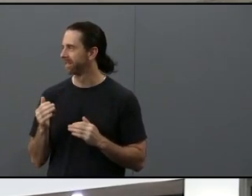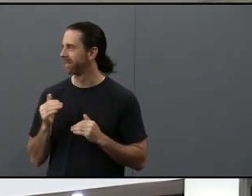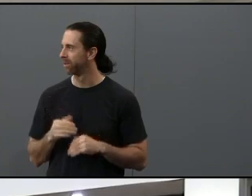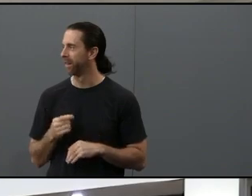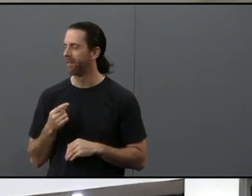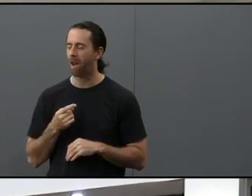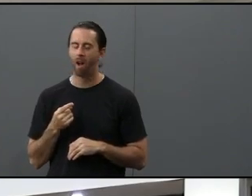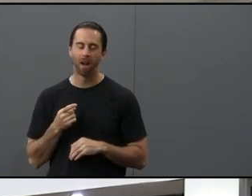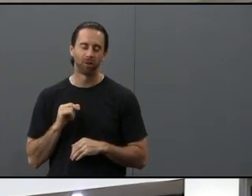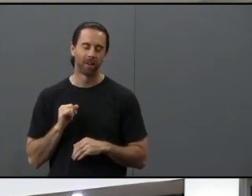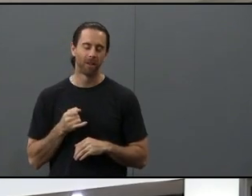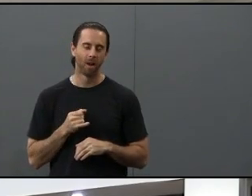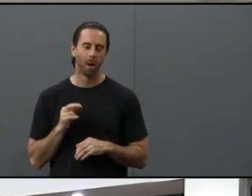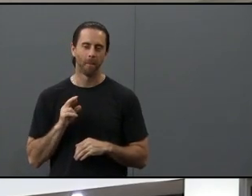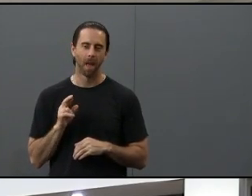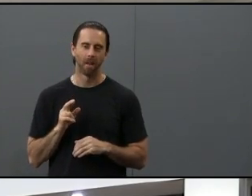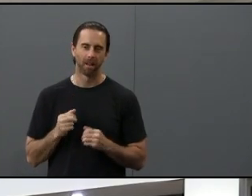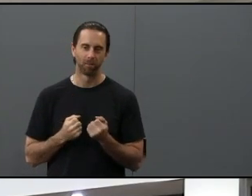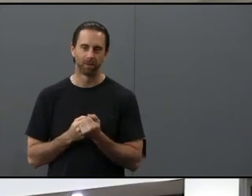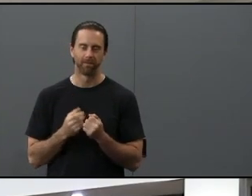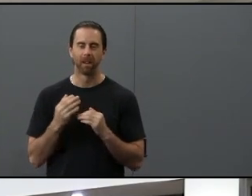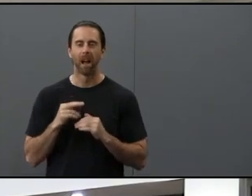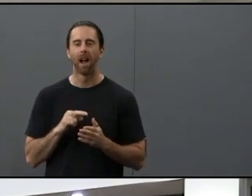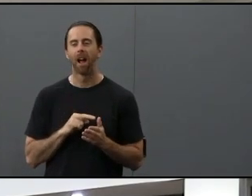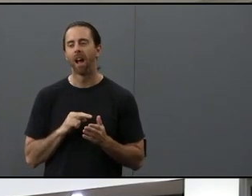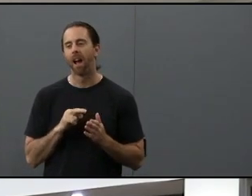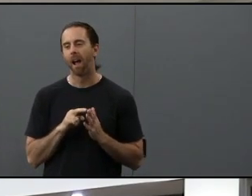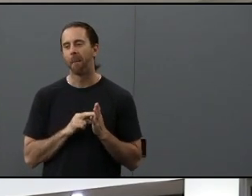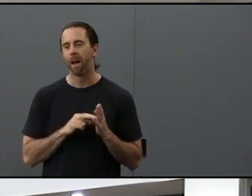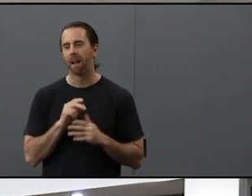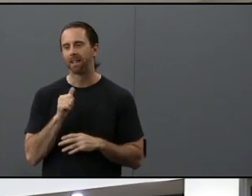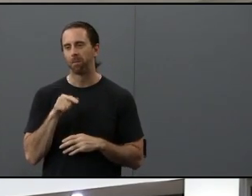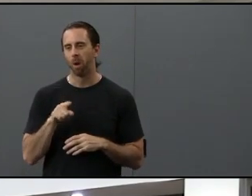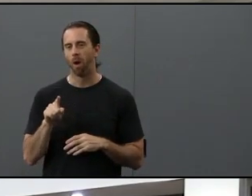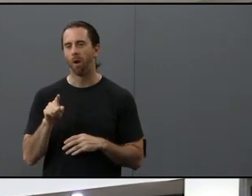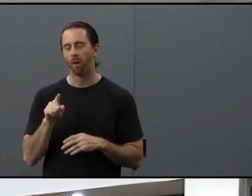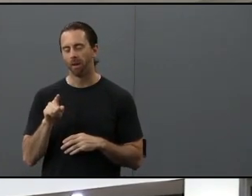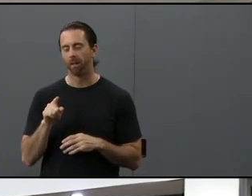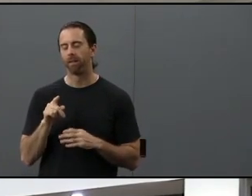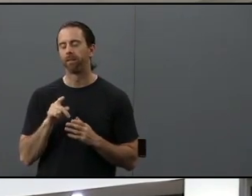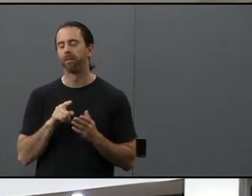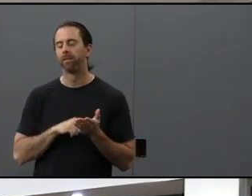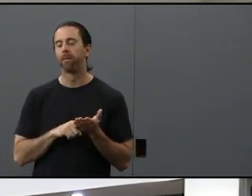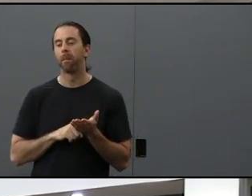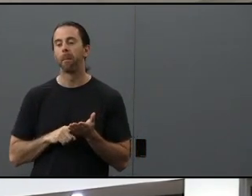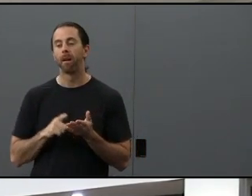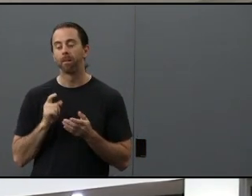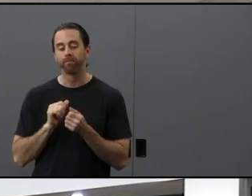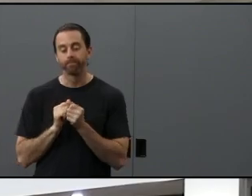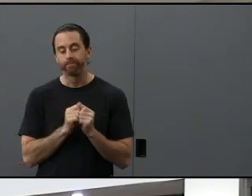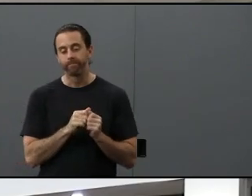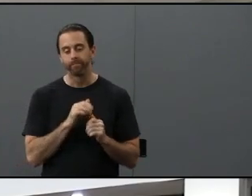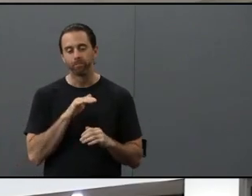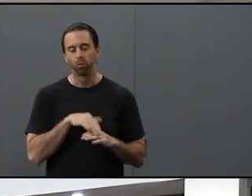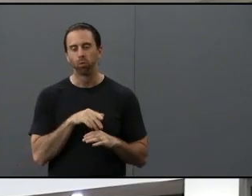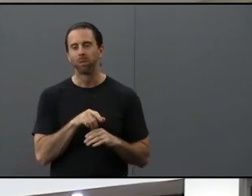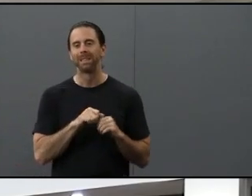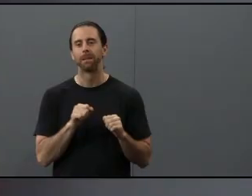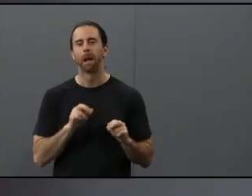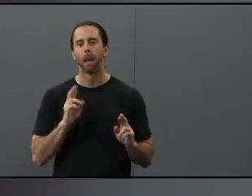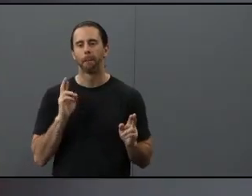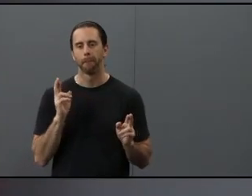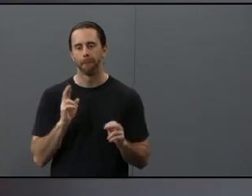fobierge appuie merci on tombe dans les règlements 10.1.1 1383 règlement modifiant le règlement numéro 138 concernant les systèmes